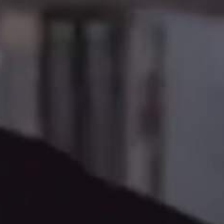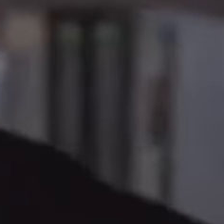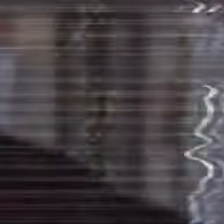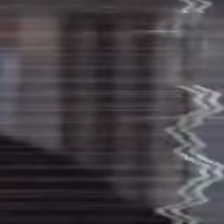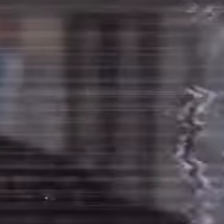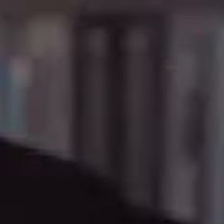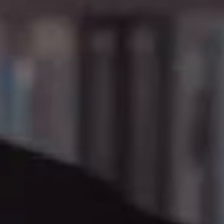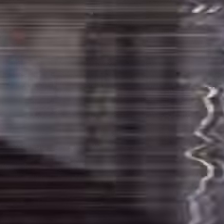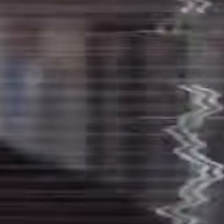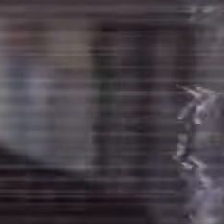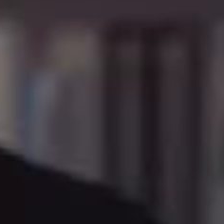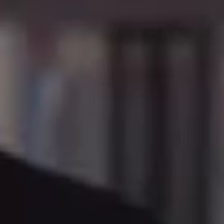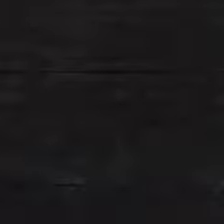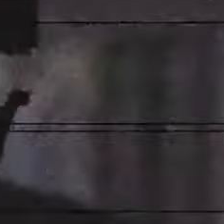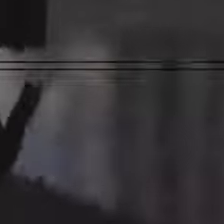Игорь Петровский.